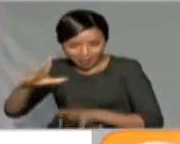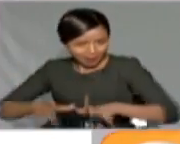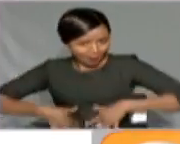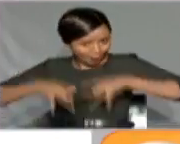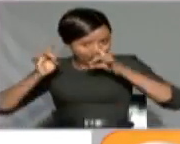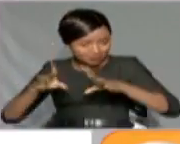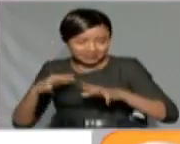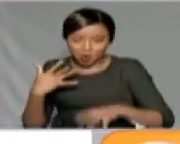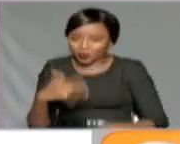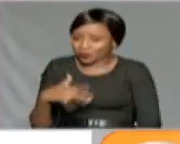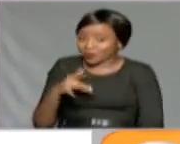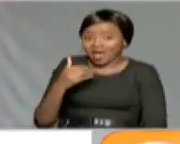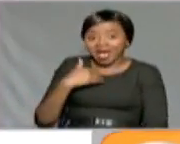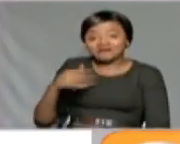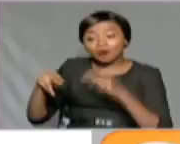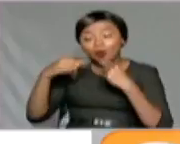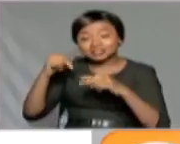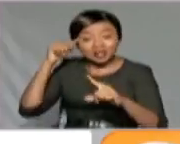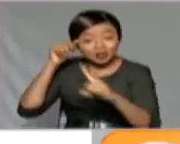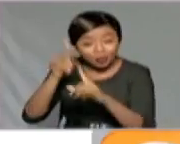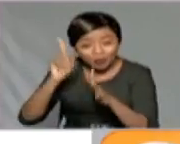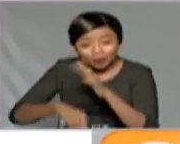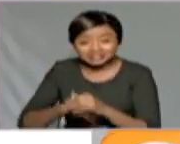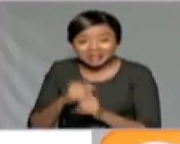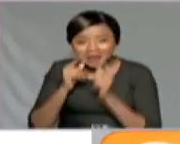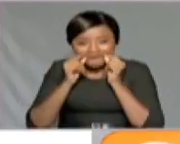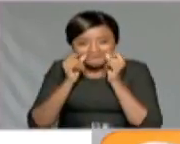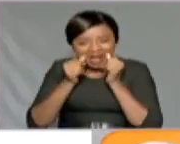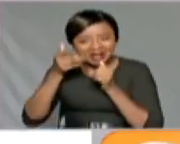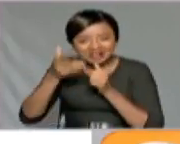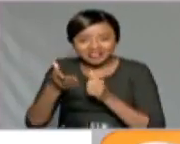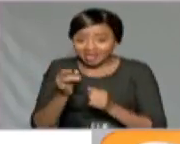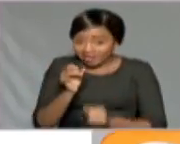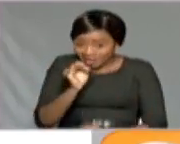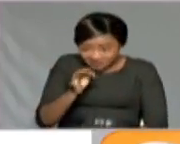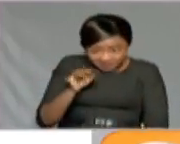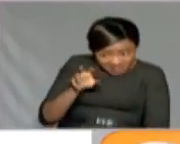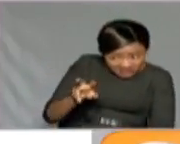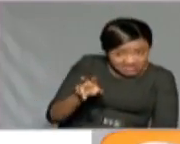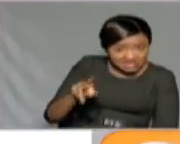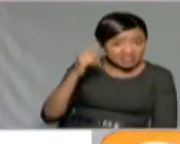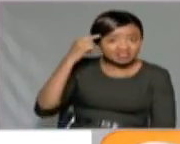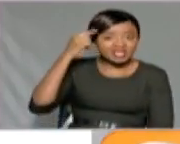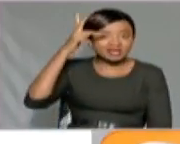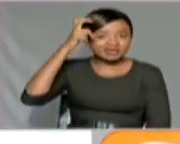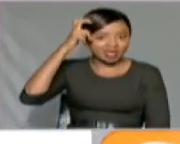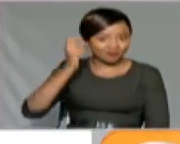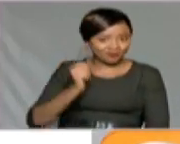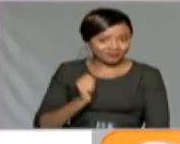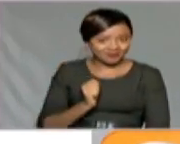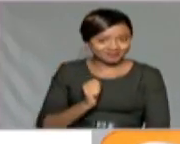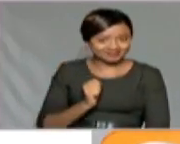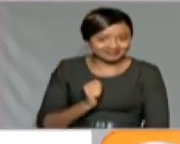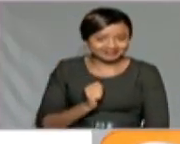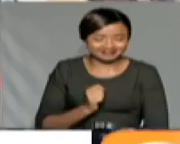kuna hoteli ya paka. Na kama ni kule ninakotoka mimi itaambiwa ni majini.